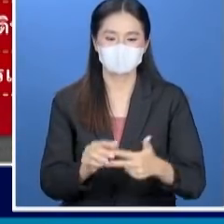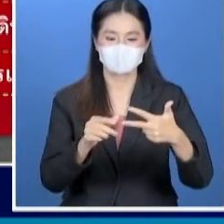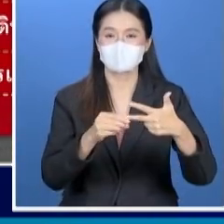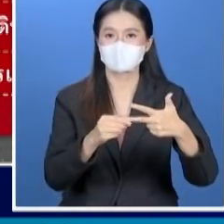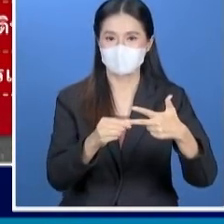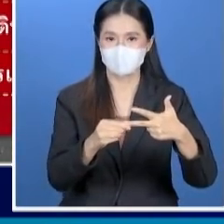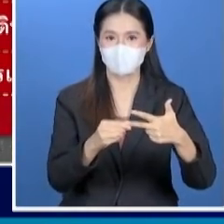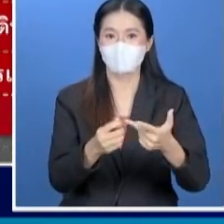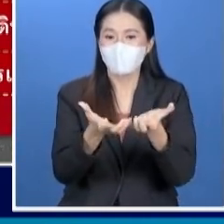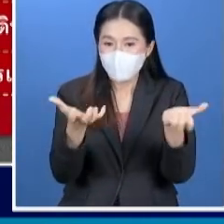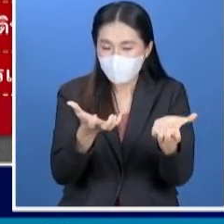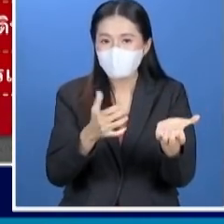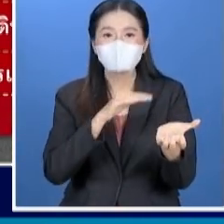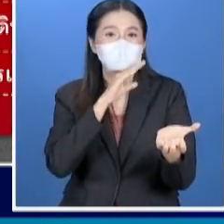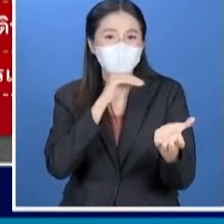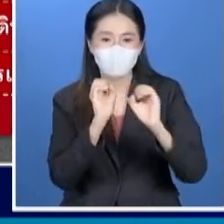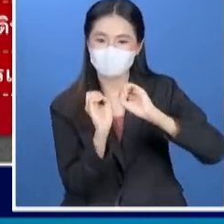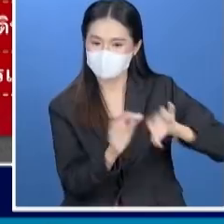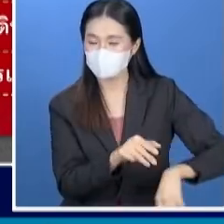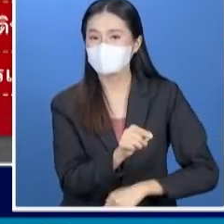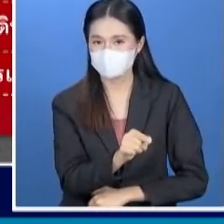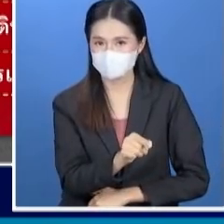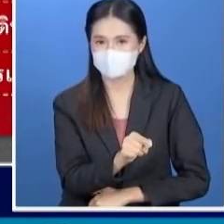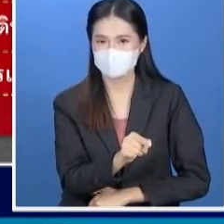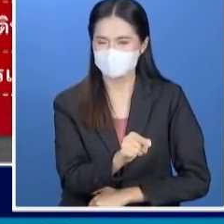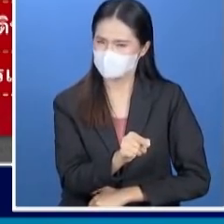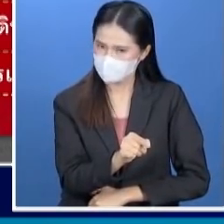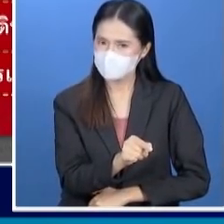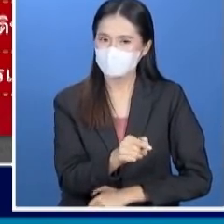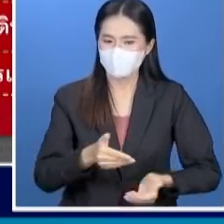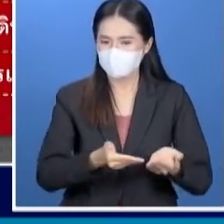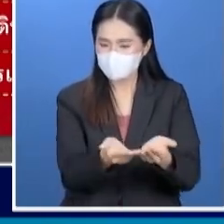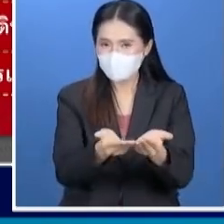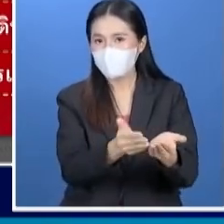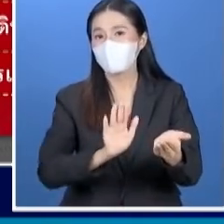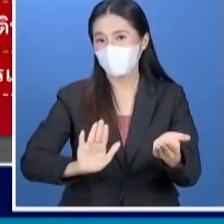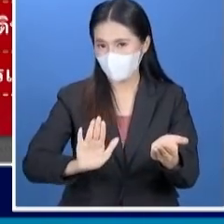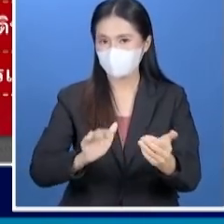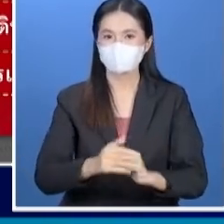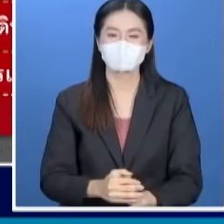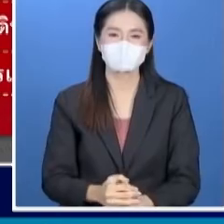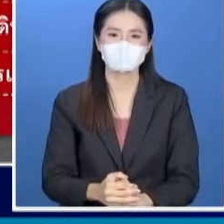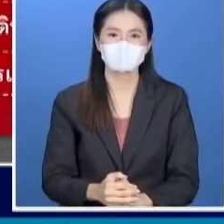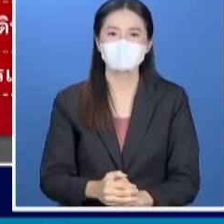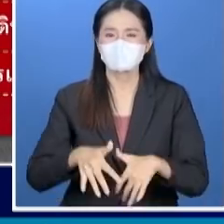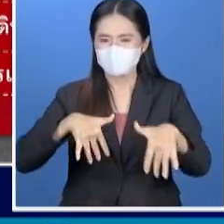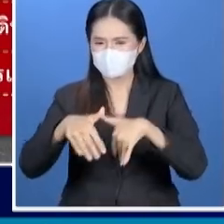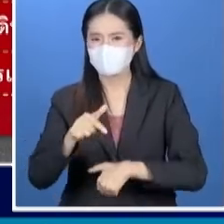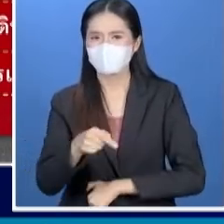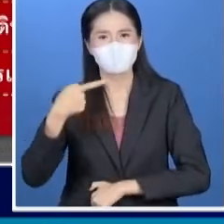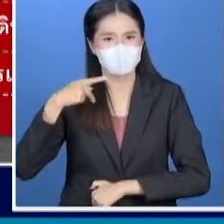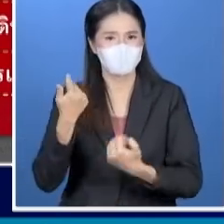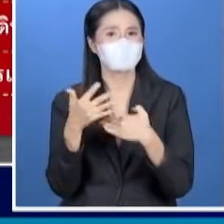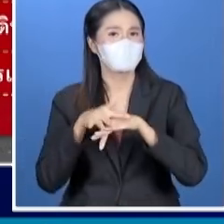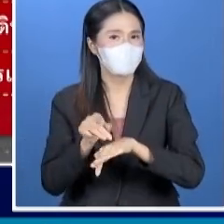3ทิ้งสิ่งของปฏิกูลใดๆลงในแม่น้ำอันเป็นทางสัญจรของประชาชนหรือที่ประชาชนใช้ประโยชน์ร่วม